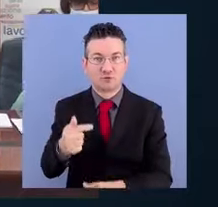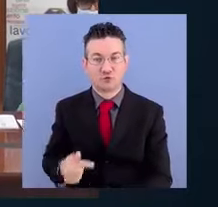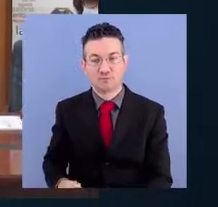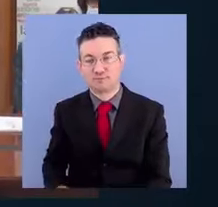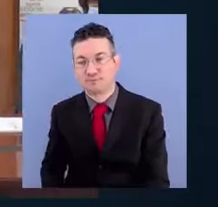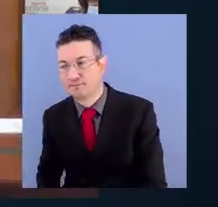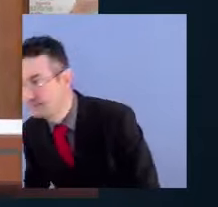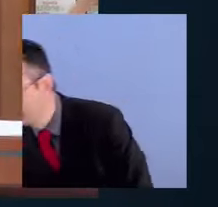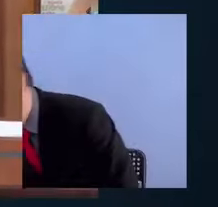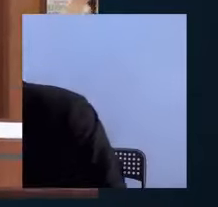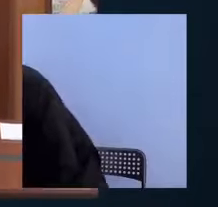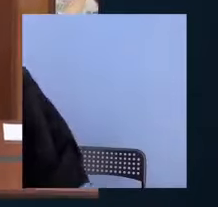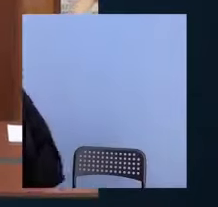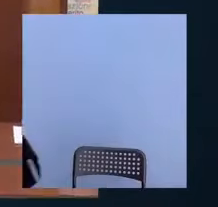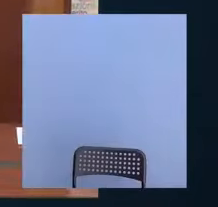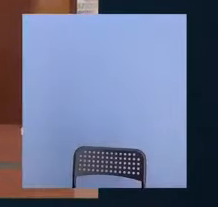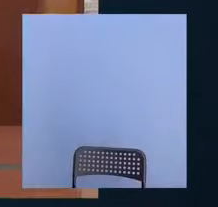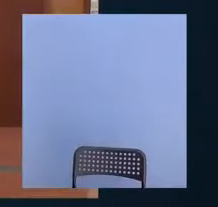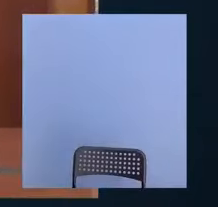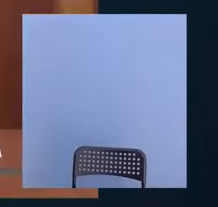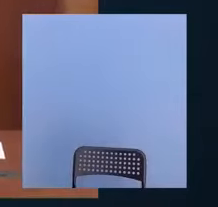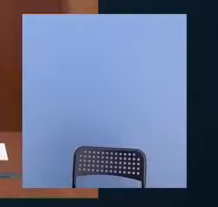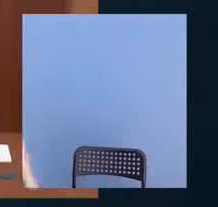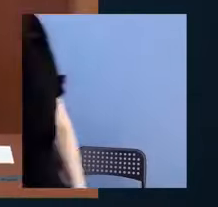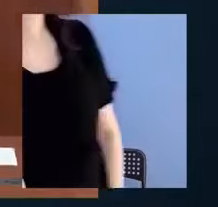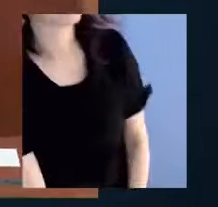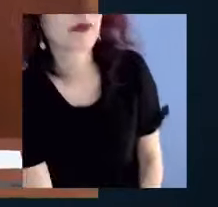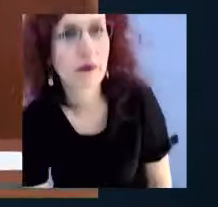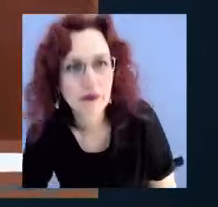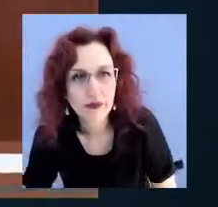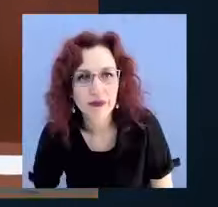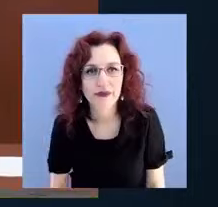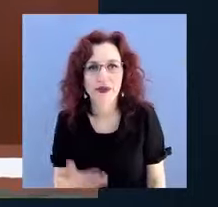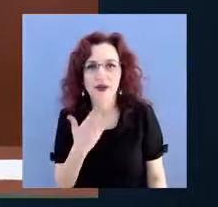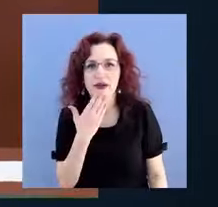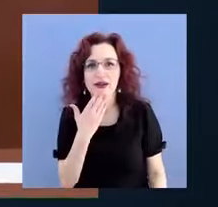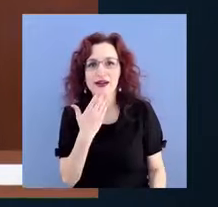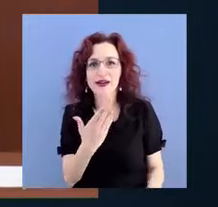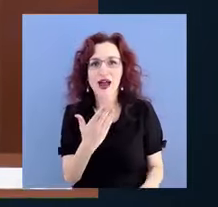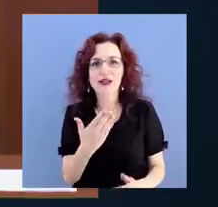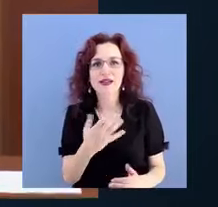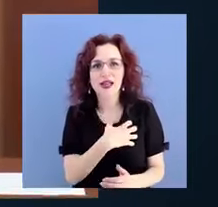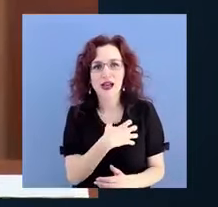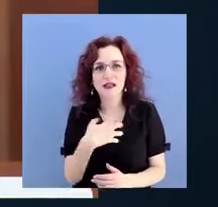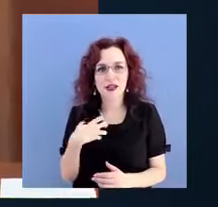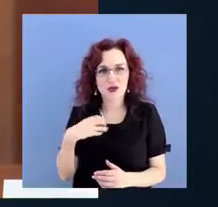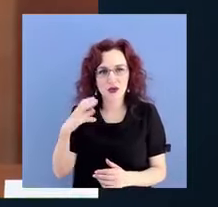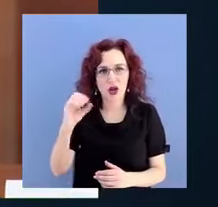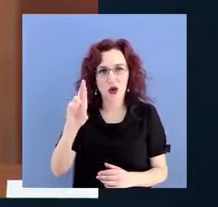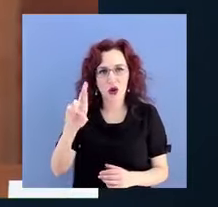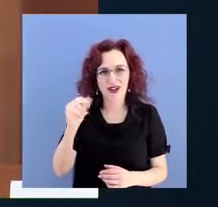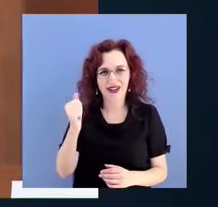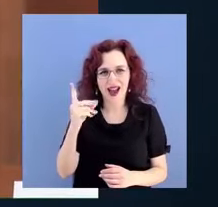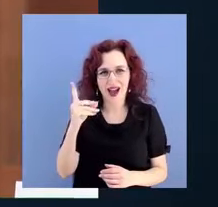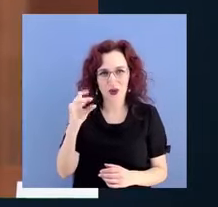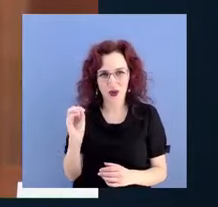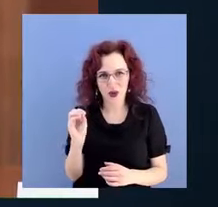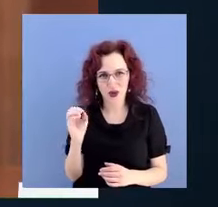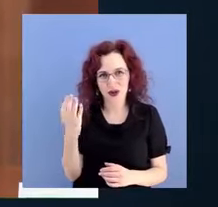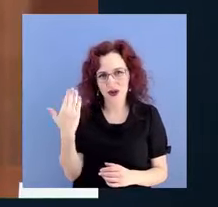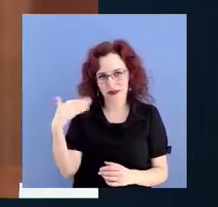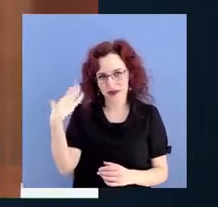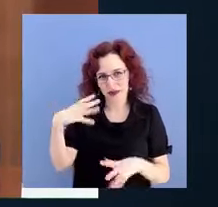grazie alla stesura corato che devo dire che ha sposato fin da quando ne ho cominciato a parlare